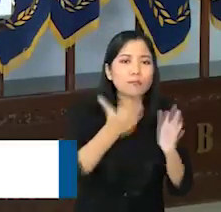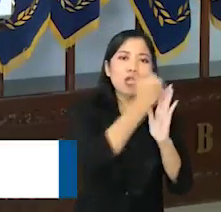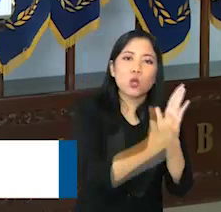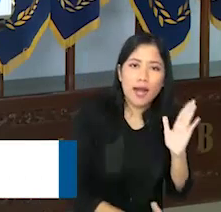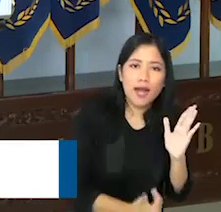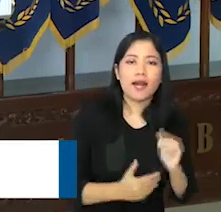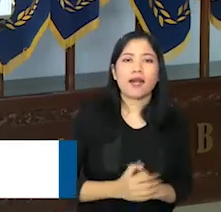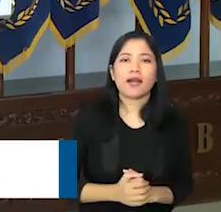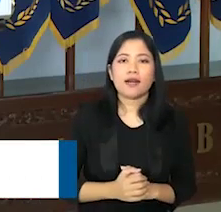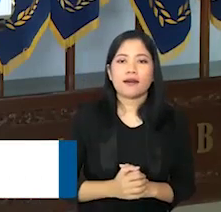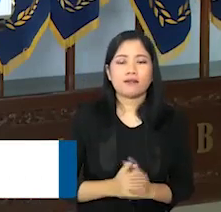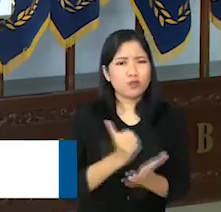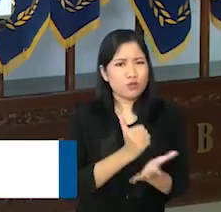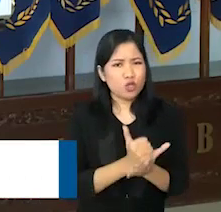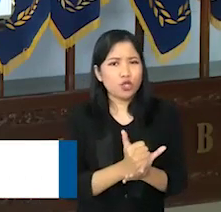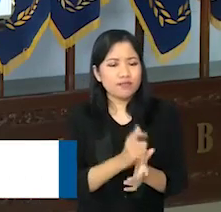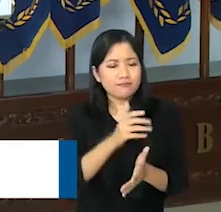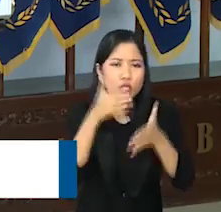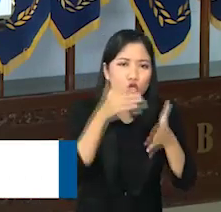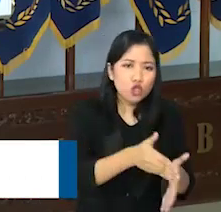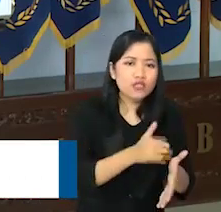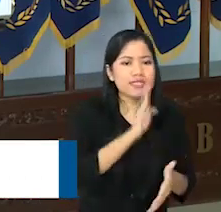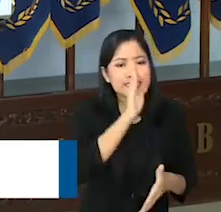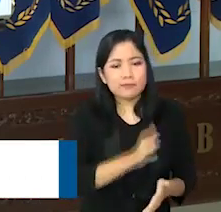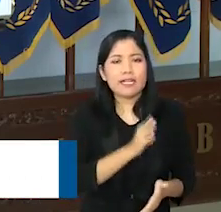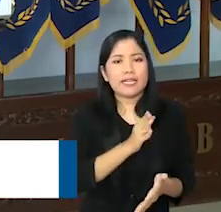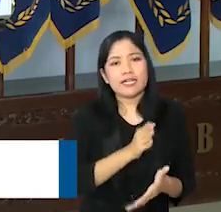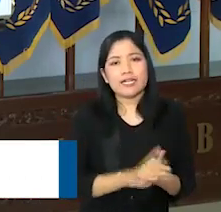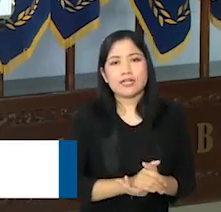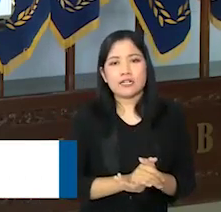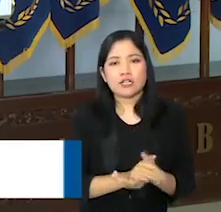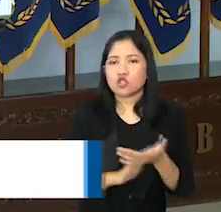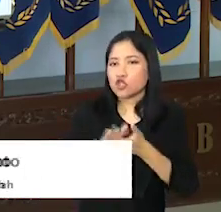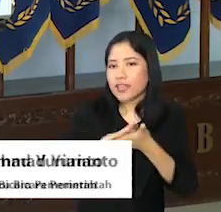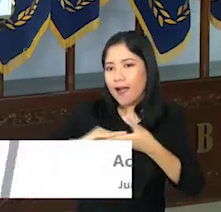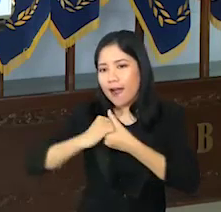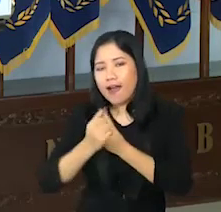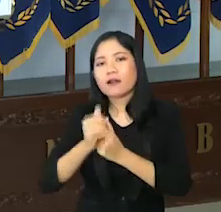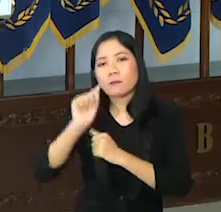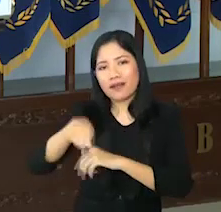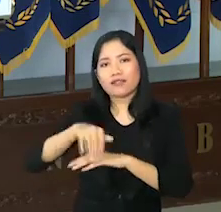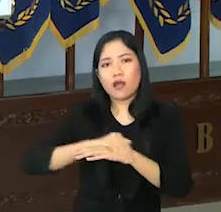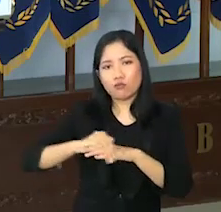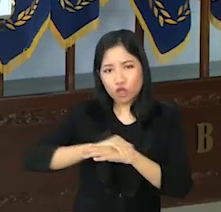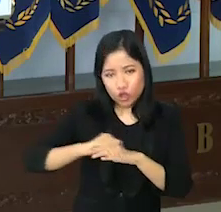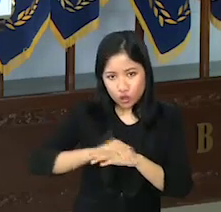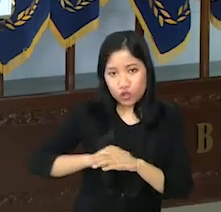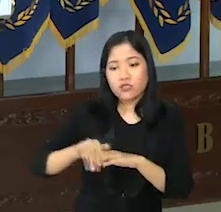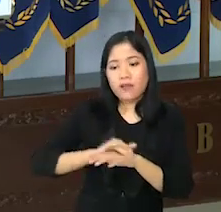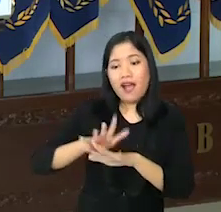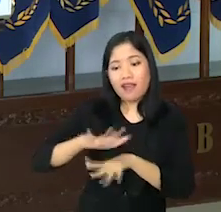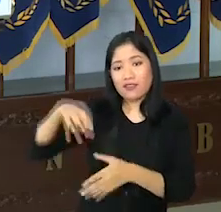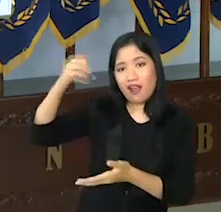patuhi dan disiplin patuhi dan disiplin Cuci tangan pakai sabun dan air